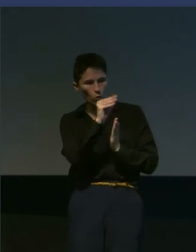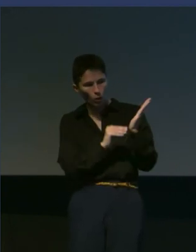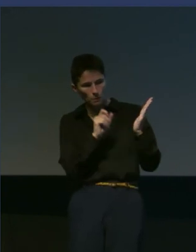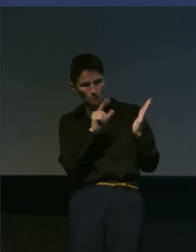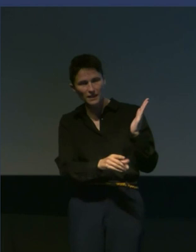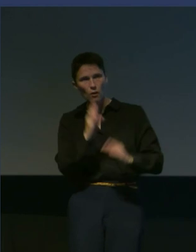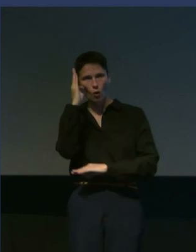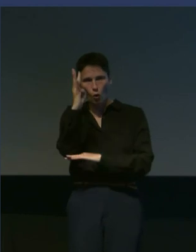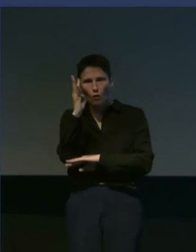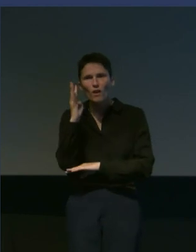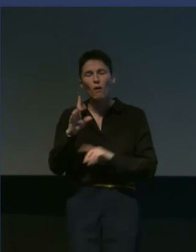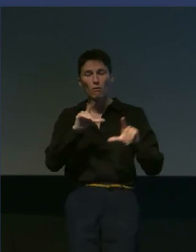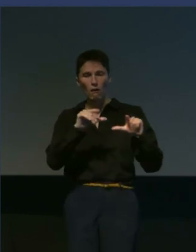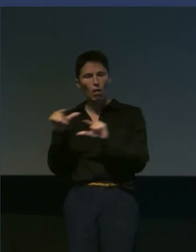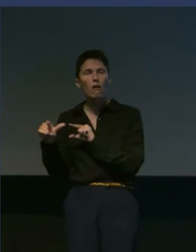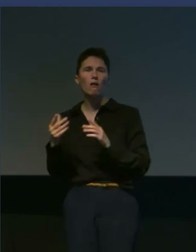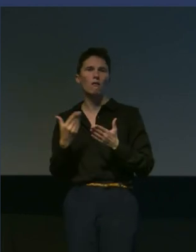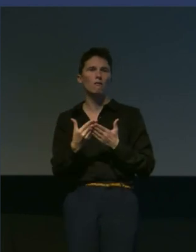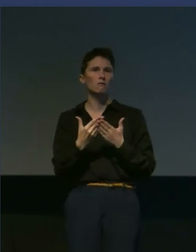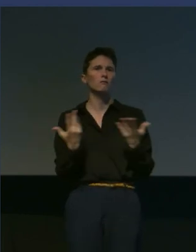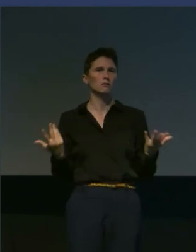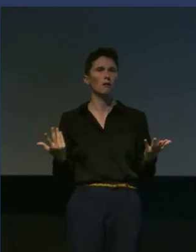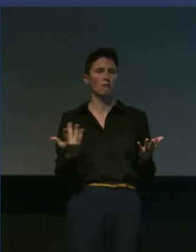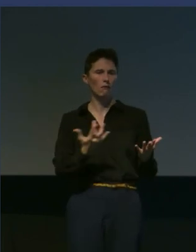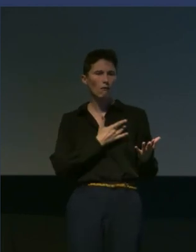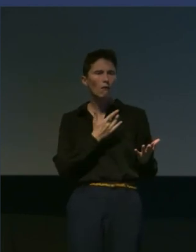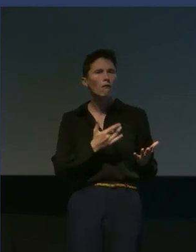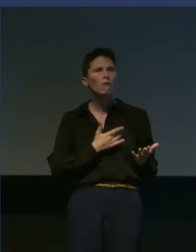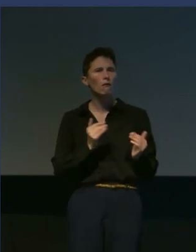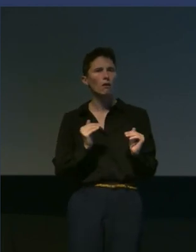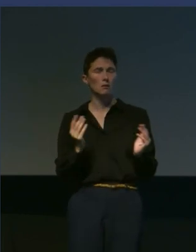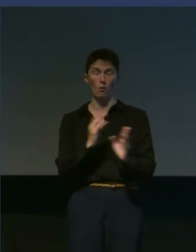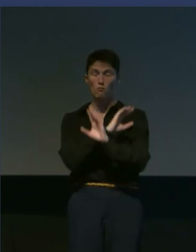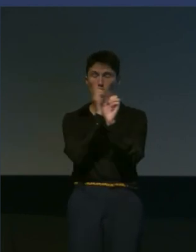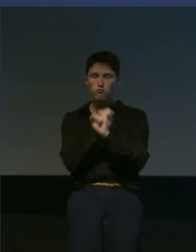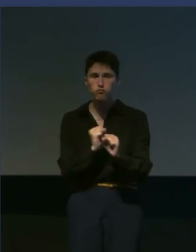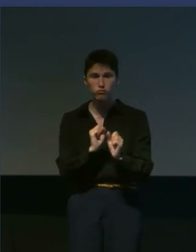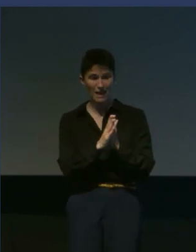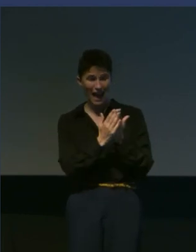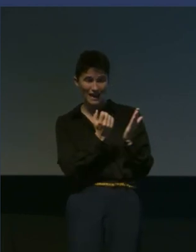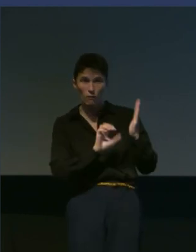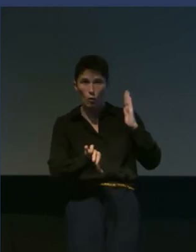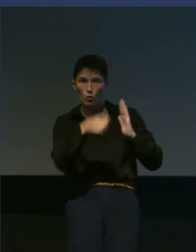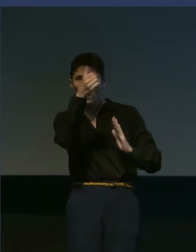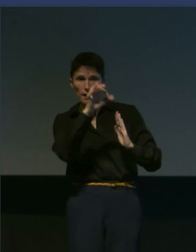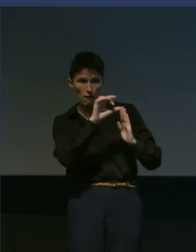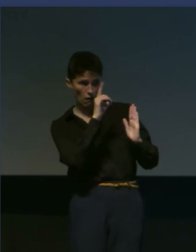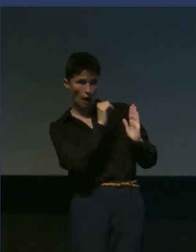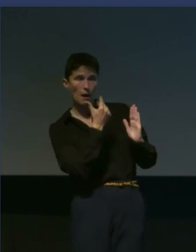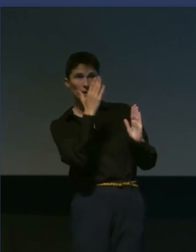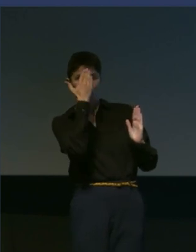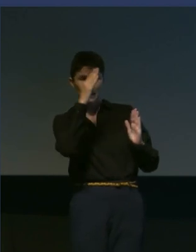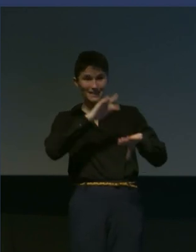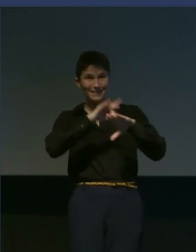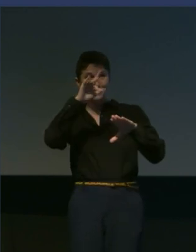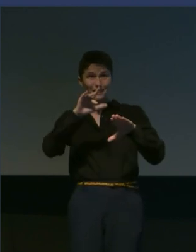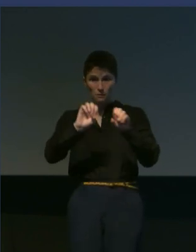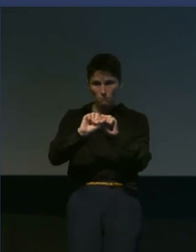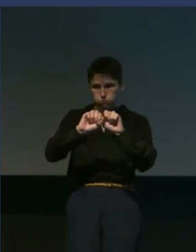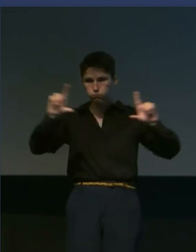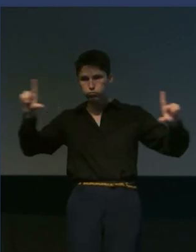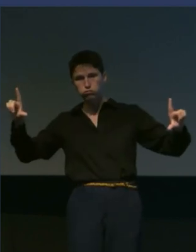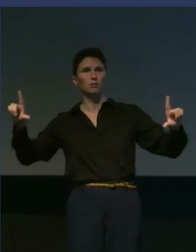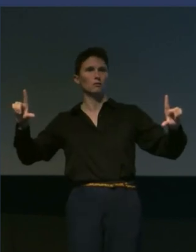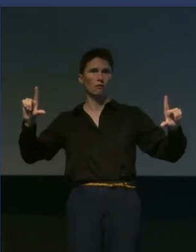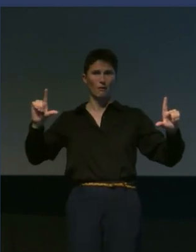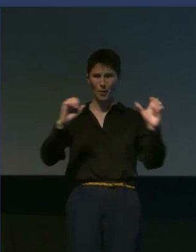C'est assez impressionnant. Donc là, il a fait un seul livre, mais en réalité, tu le vois sur le site, on a plein d'autres où ils en font la promotion. Et